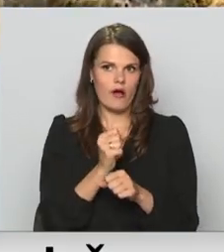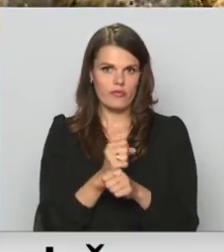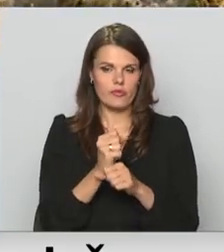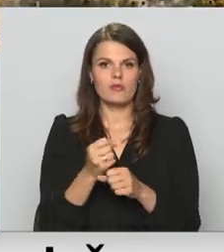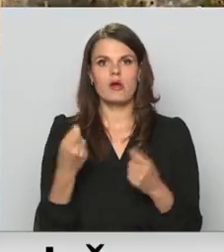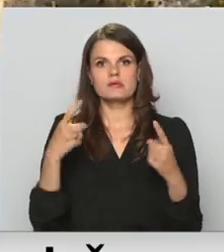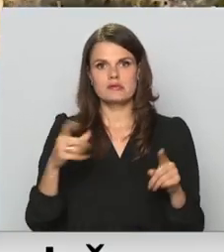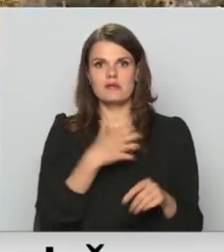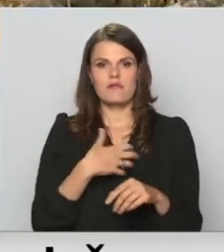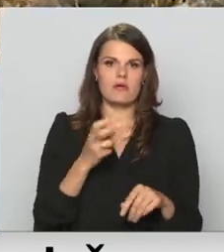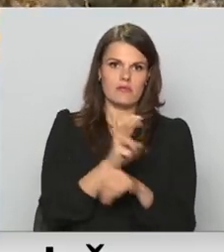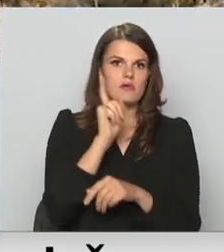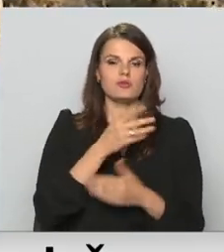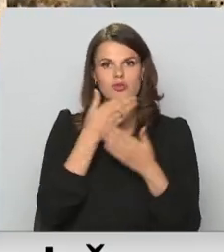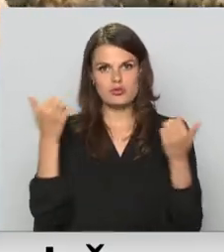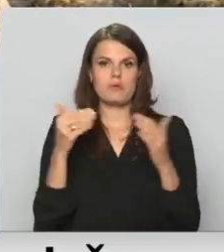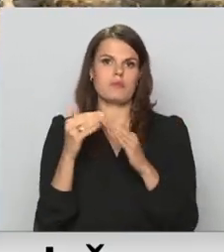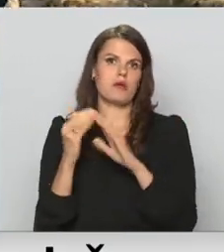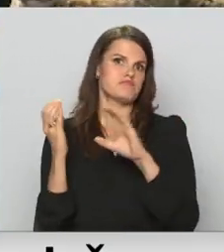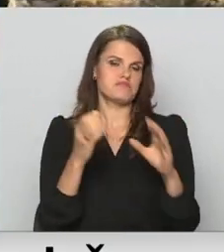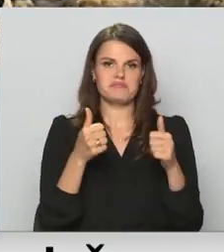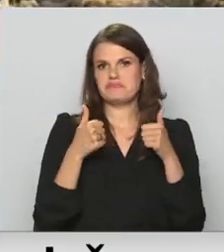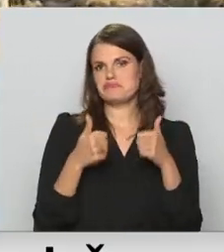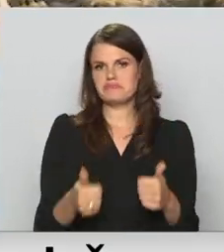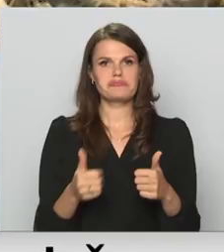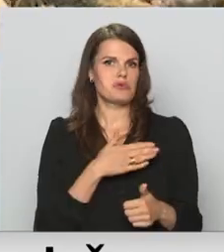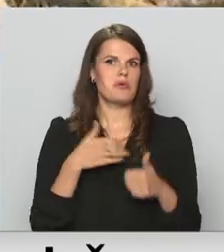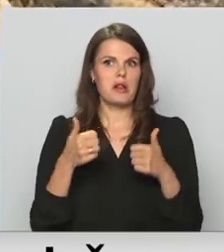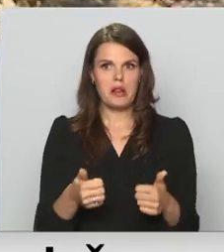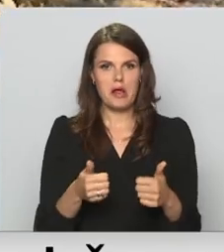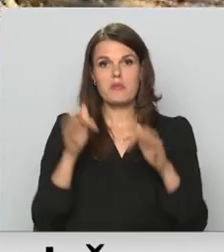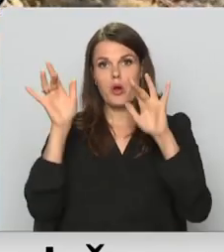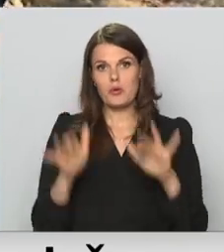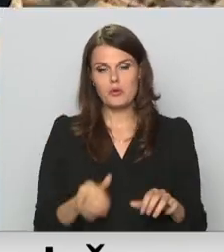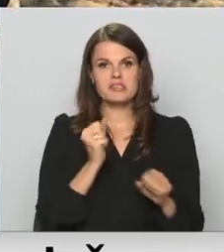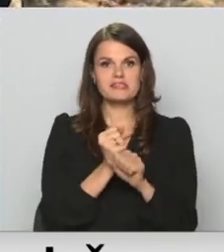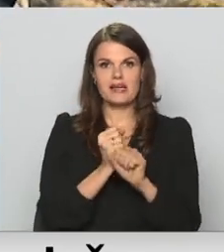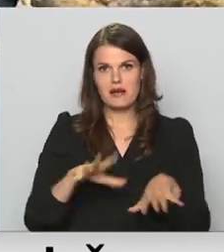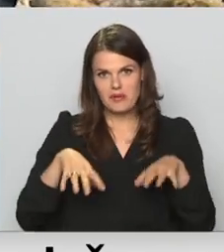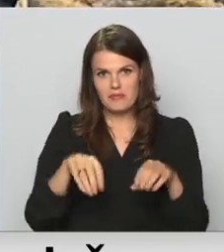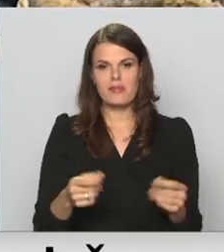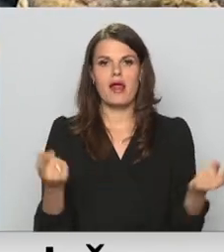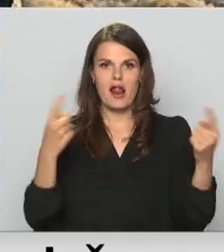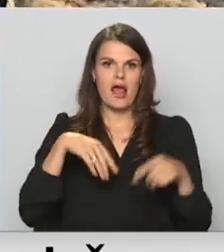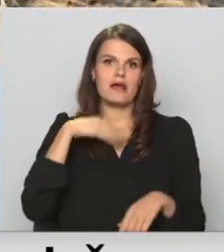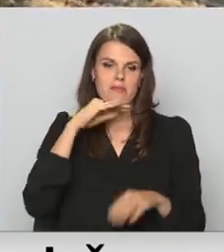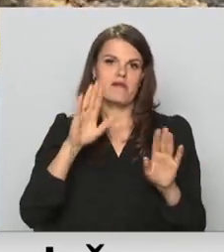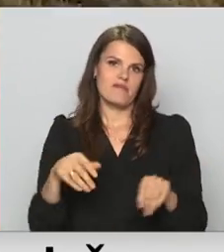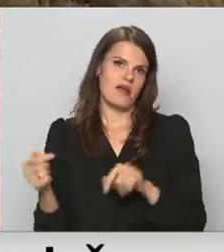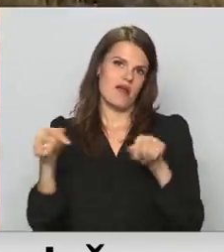Pie cita tad jāsakās kaut kur. Ļoti labi. Rudens darbi padarīti, laika pietiek var